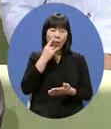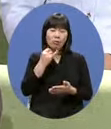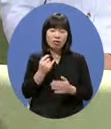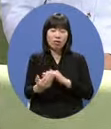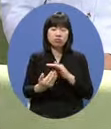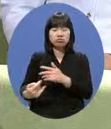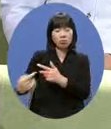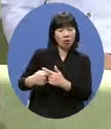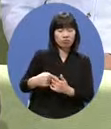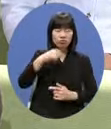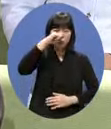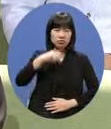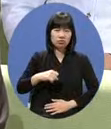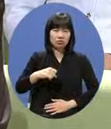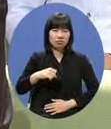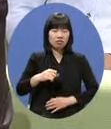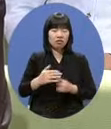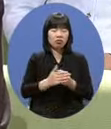그